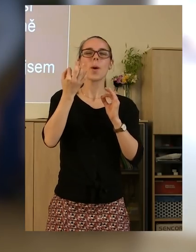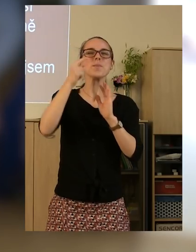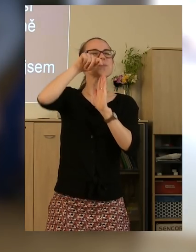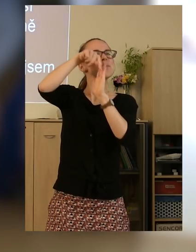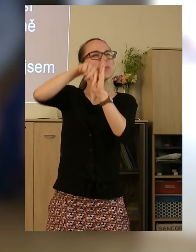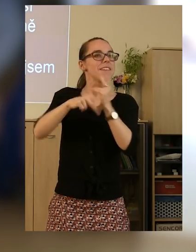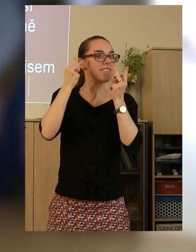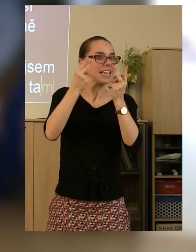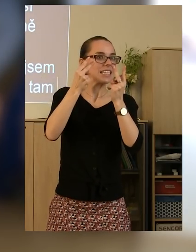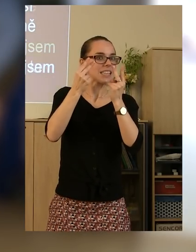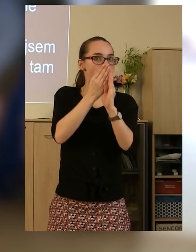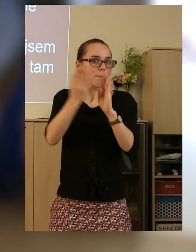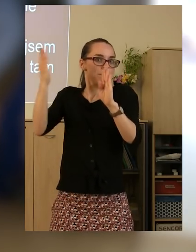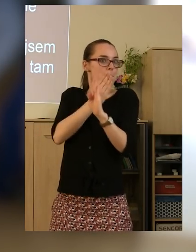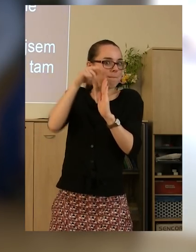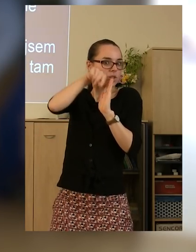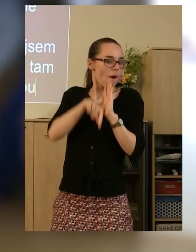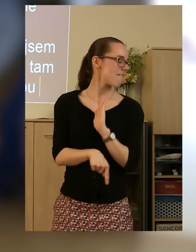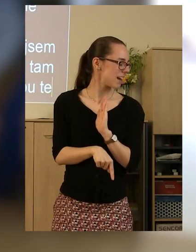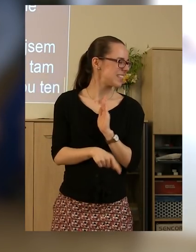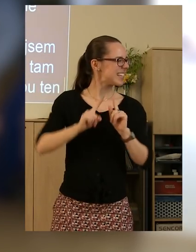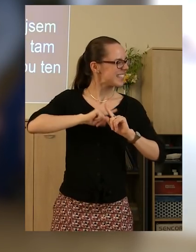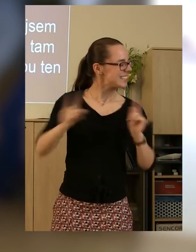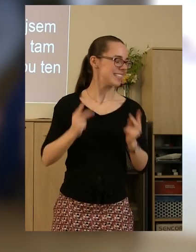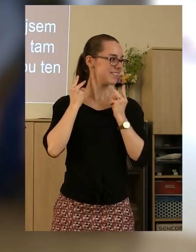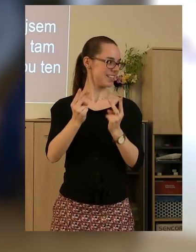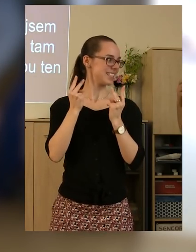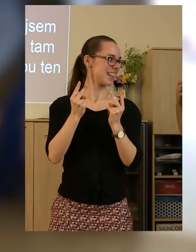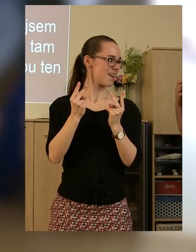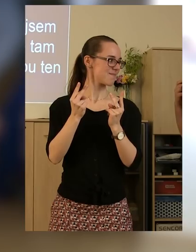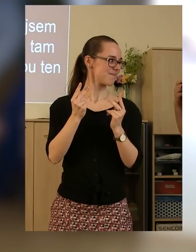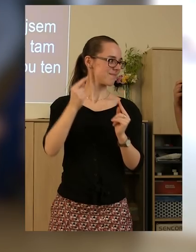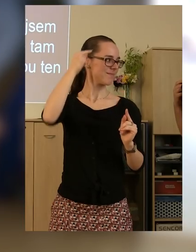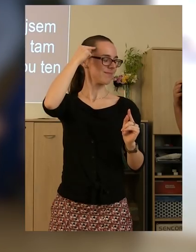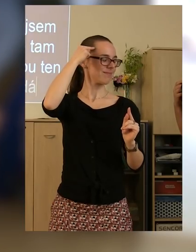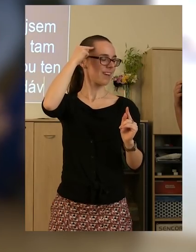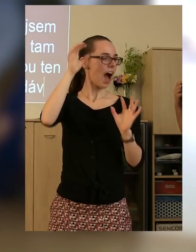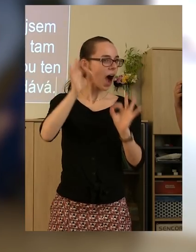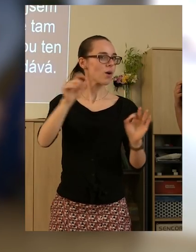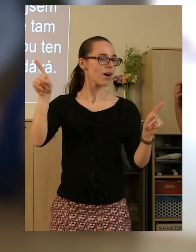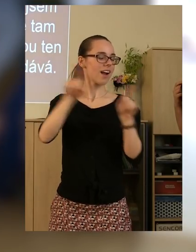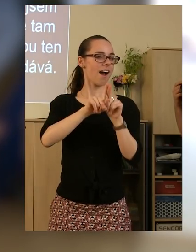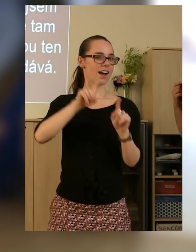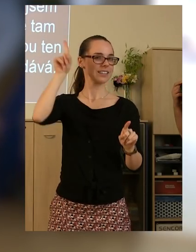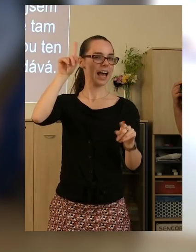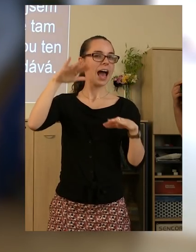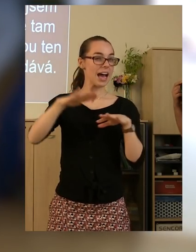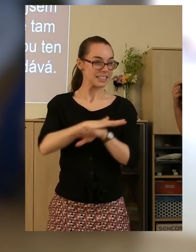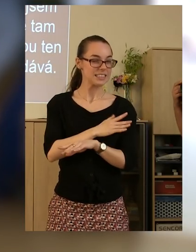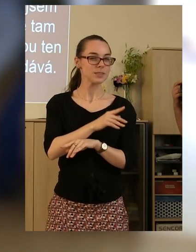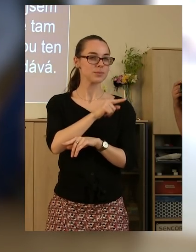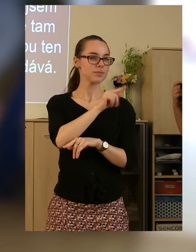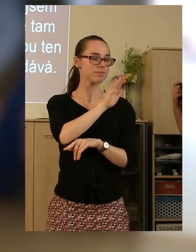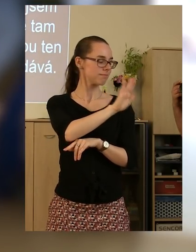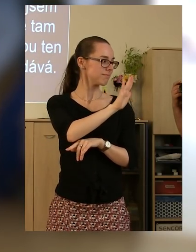souvislost, kterou ten sen ještě k tomu vlastně dodává. A jsem přesvědčený i o tom, že